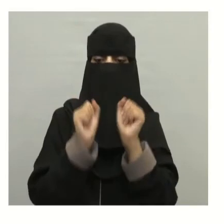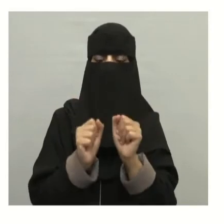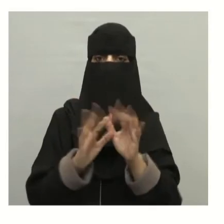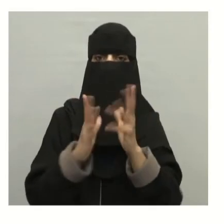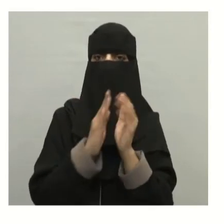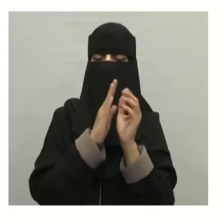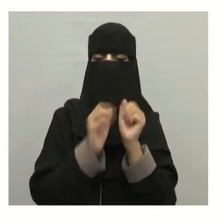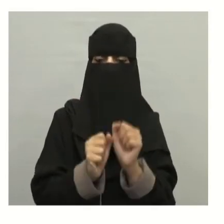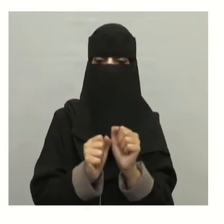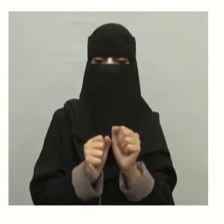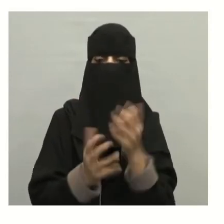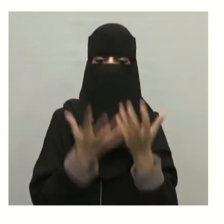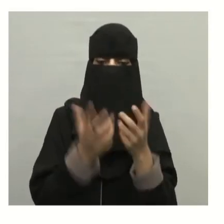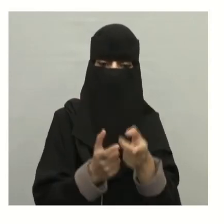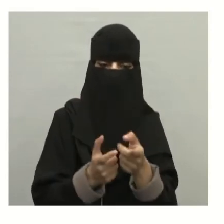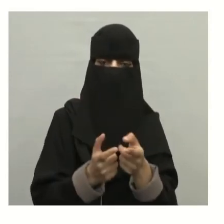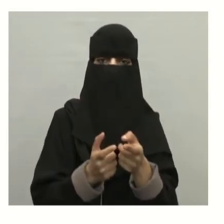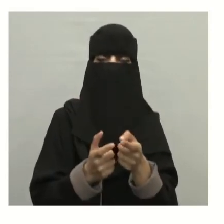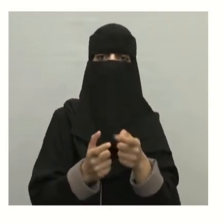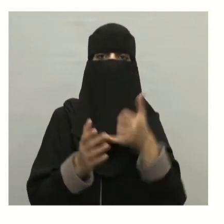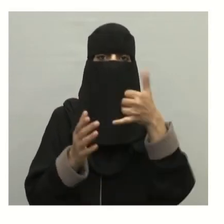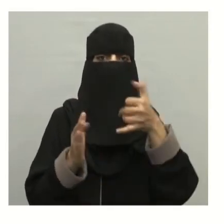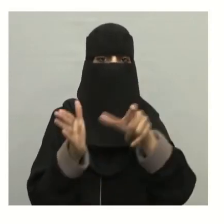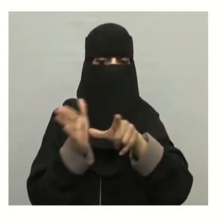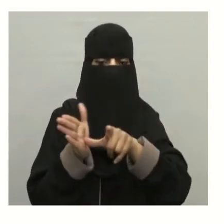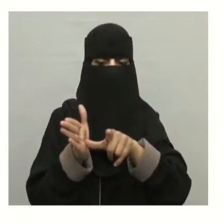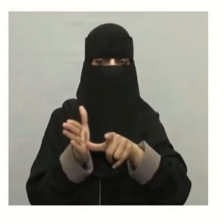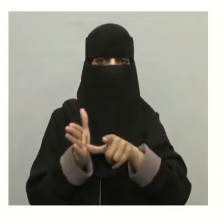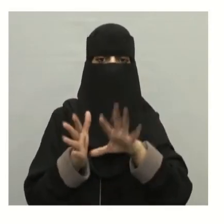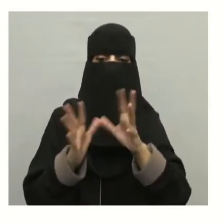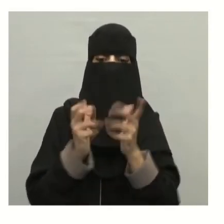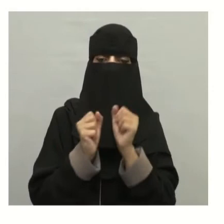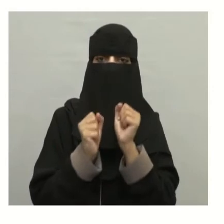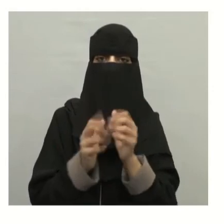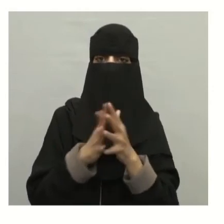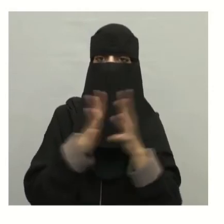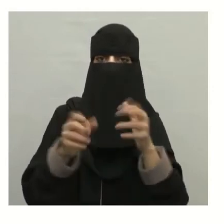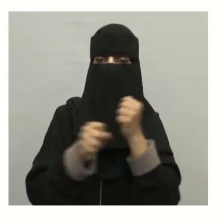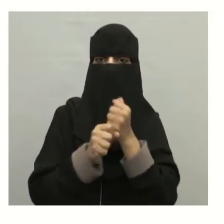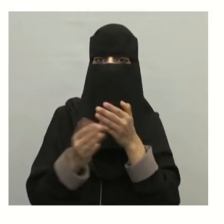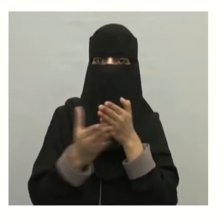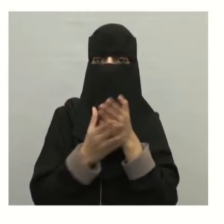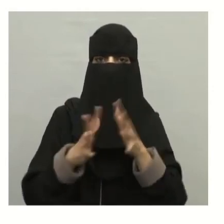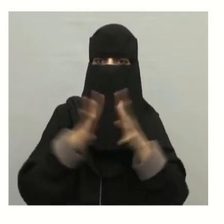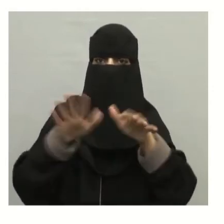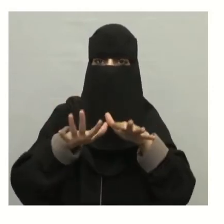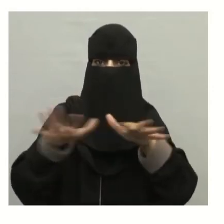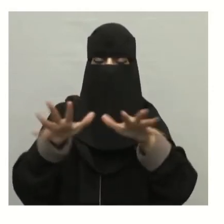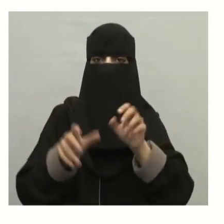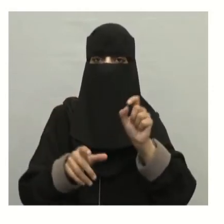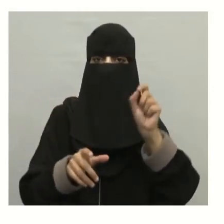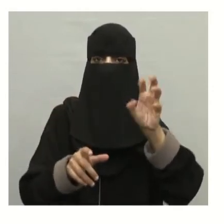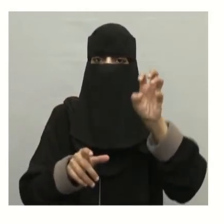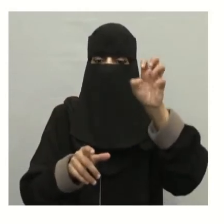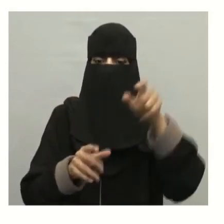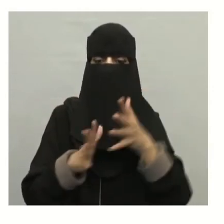غرف المنزل، المطبخ، دورات المياه، ما هي الغرفة الأكثر استعدادا لتكاثر الجراثيم، ما